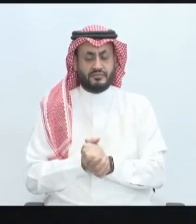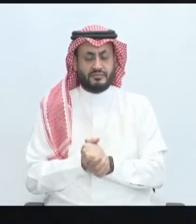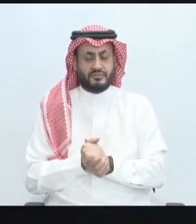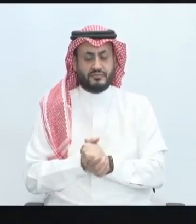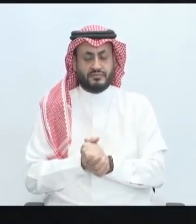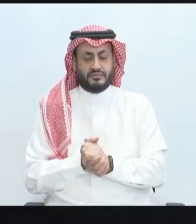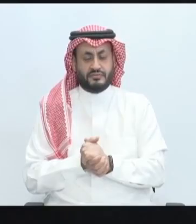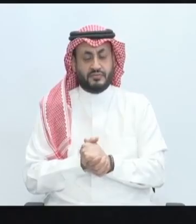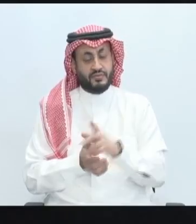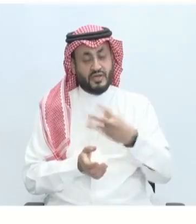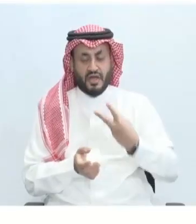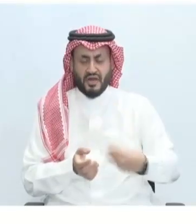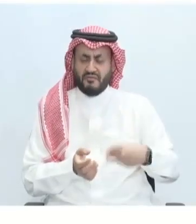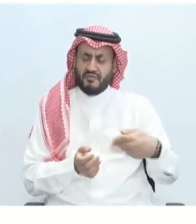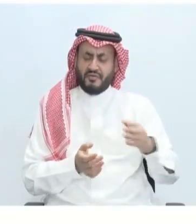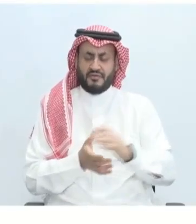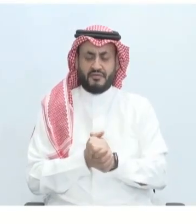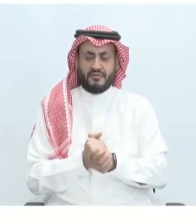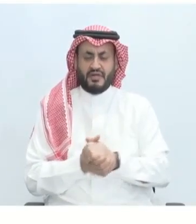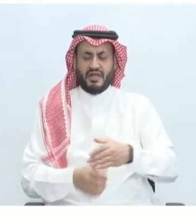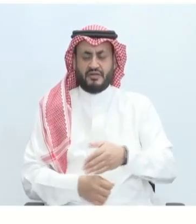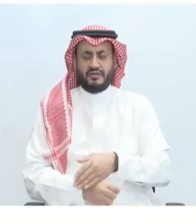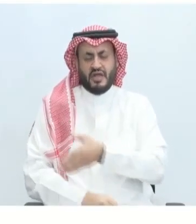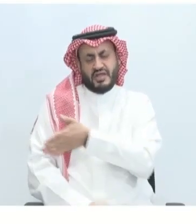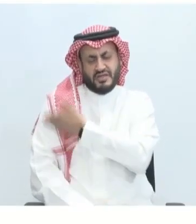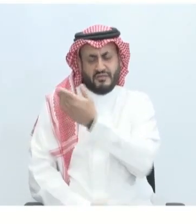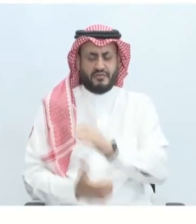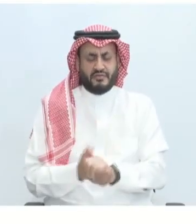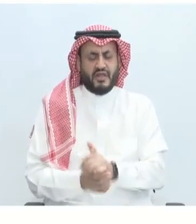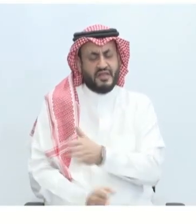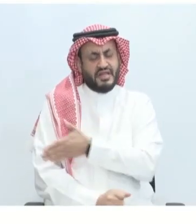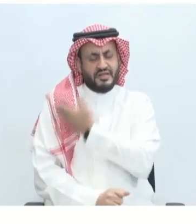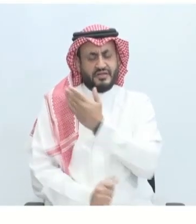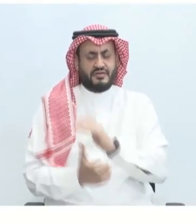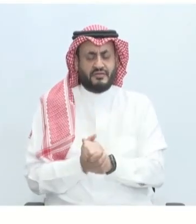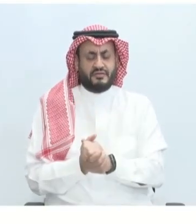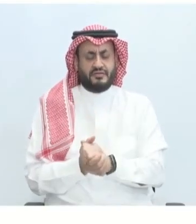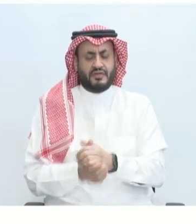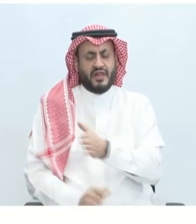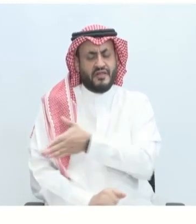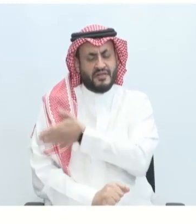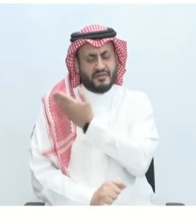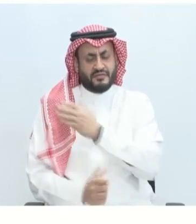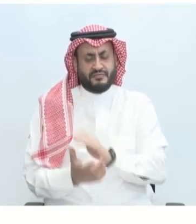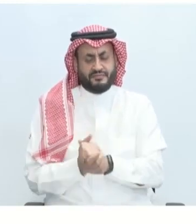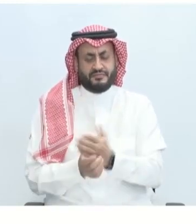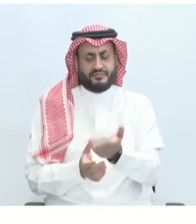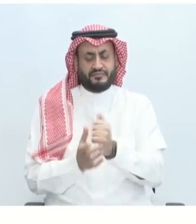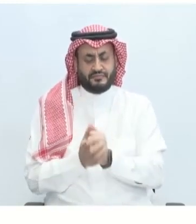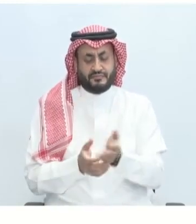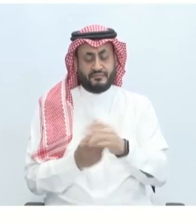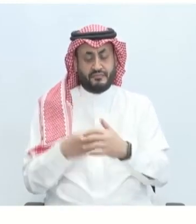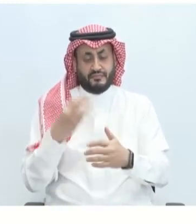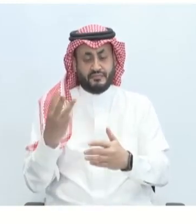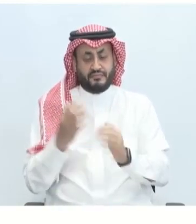تعفو احسنتم العفو ان تتجاوز عن الذنب ان تتجاوز عن الذنب الكلمه